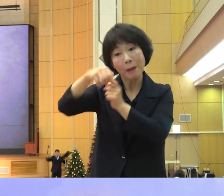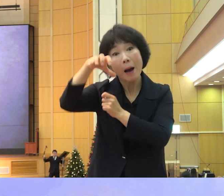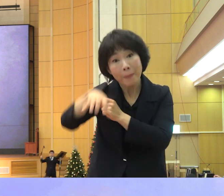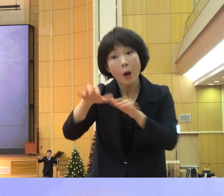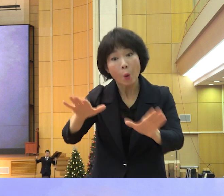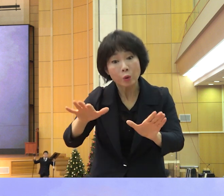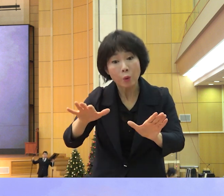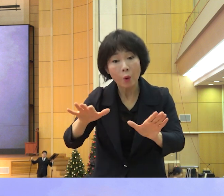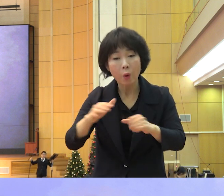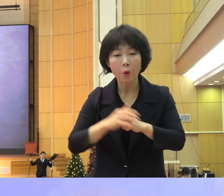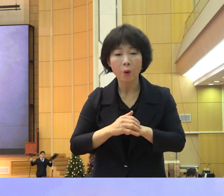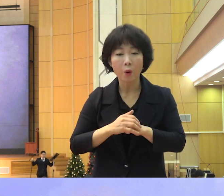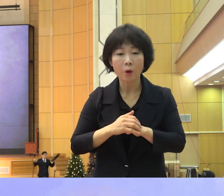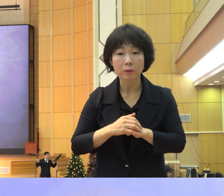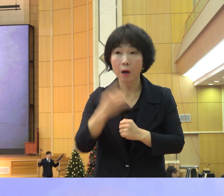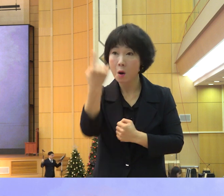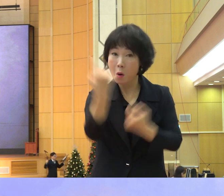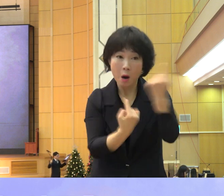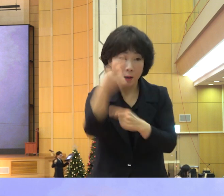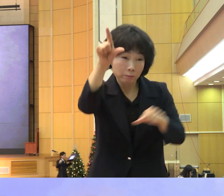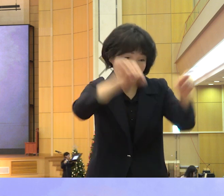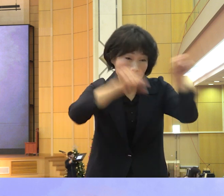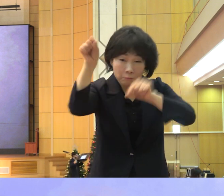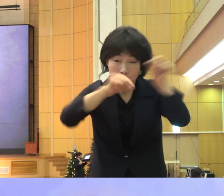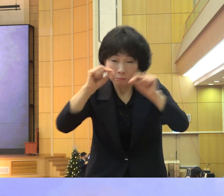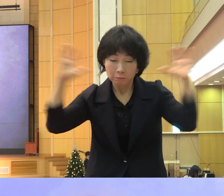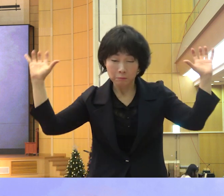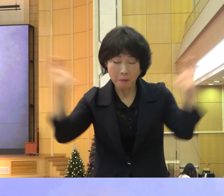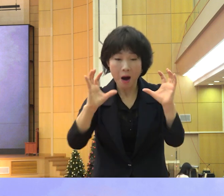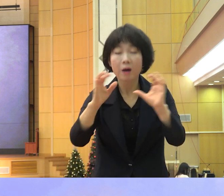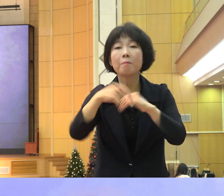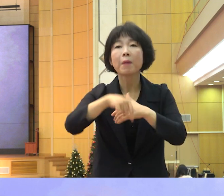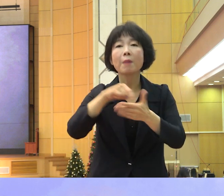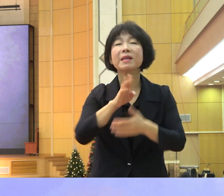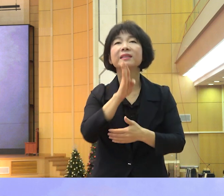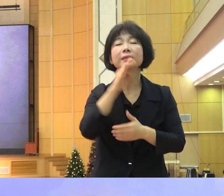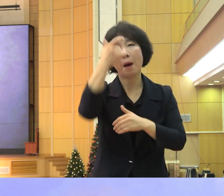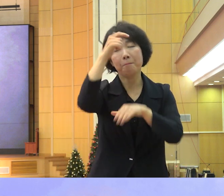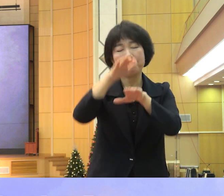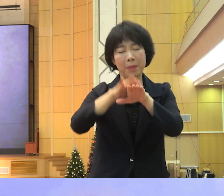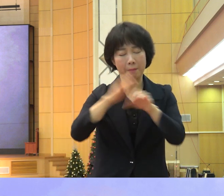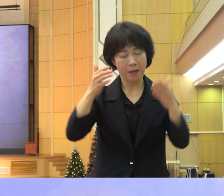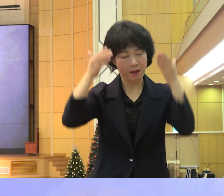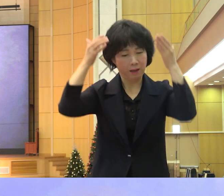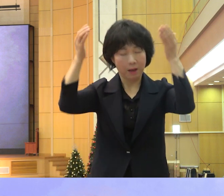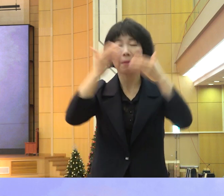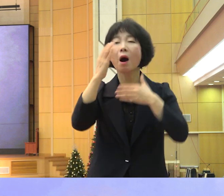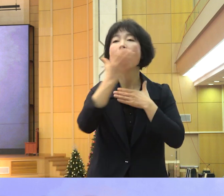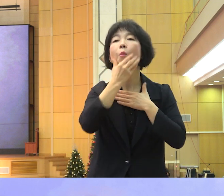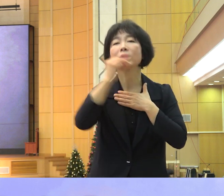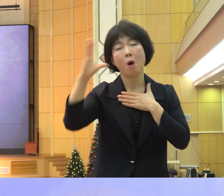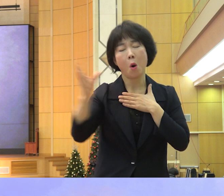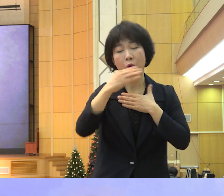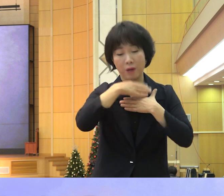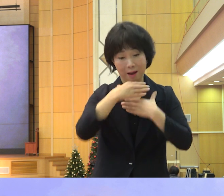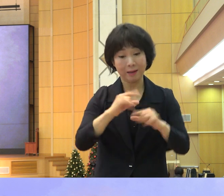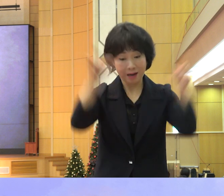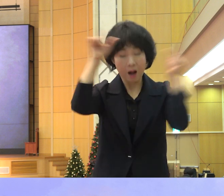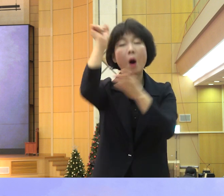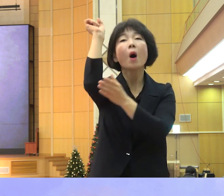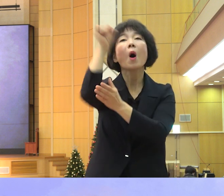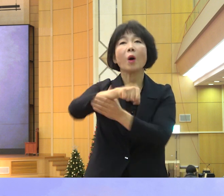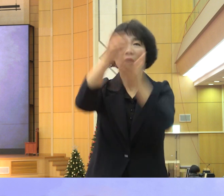앞에 모여 하나님 앞에 신령과 진정으로 예배드릴 수 있는 복된 거룩한 주일을 허락해